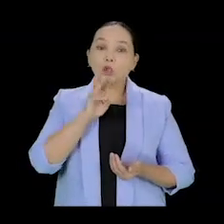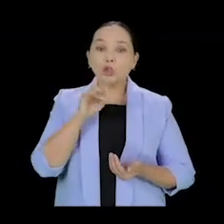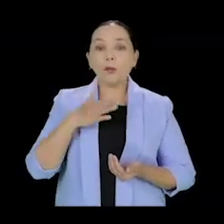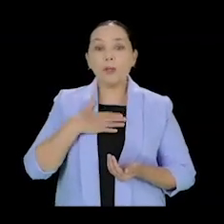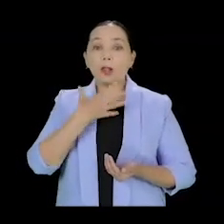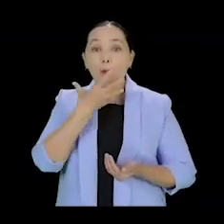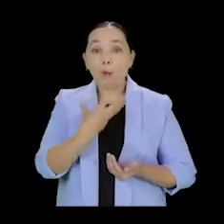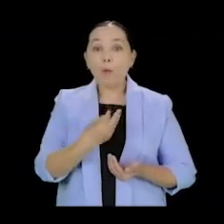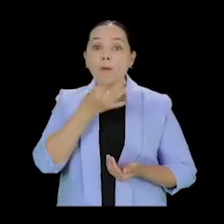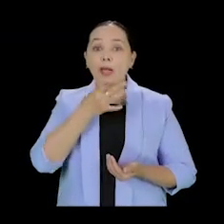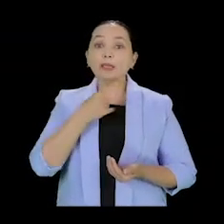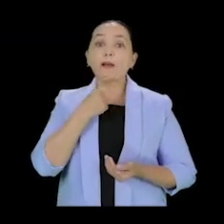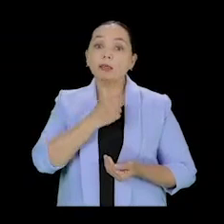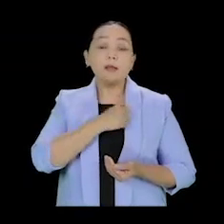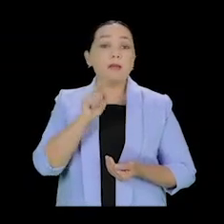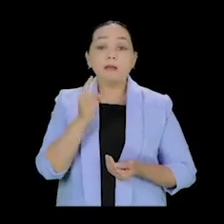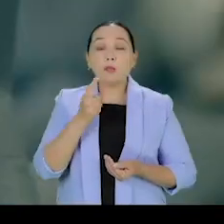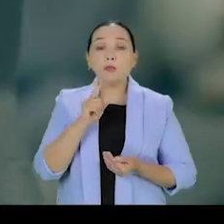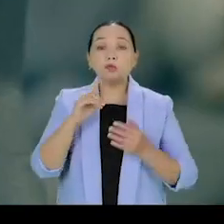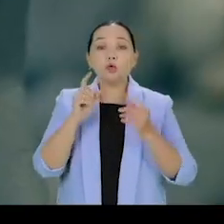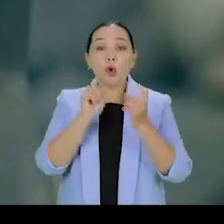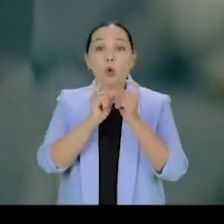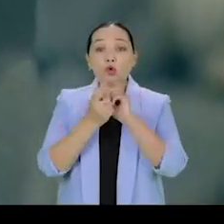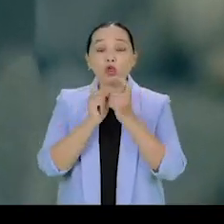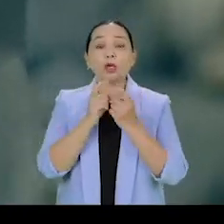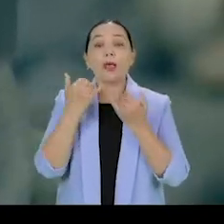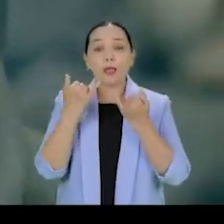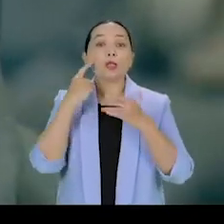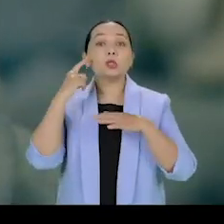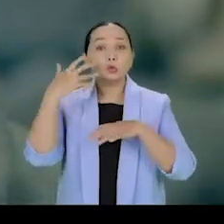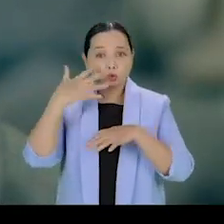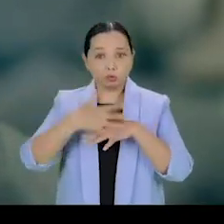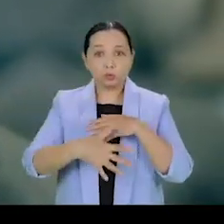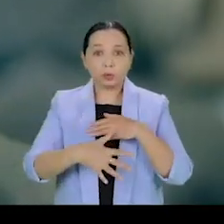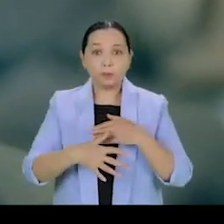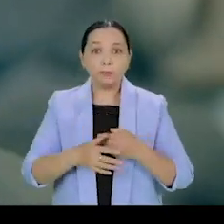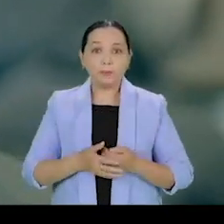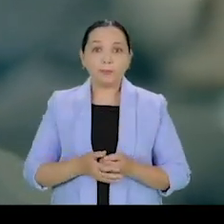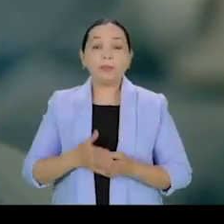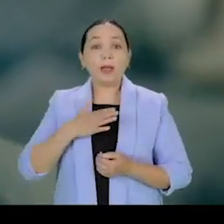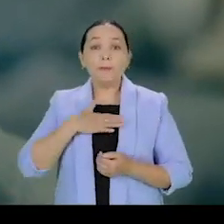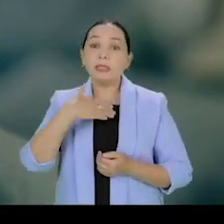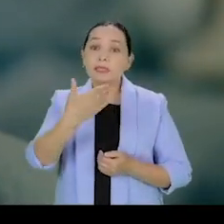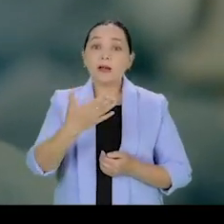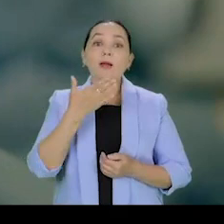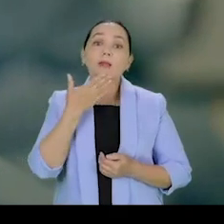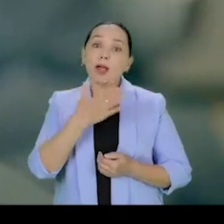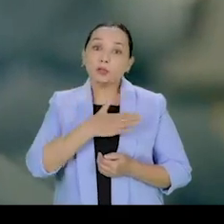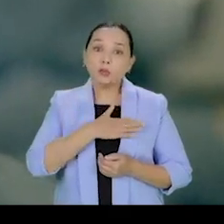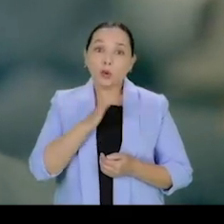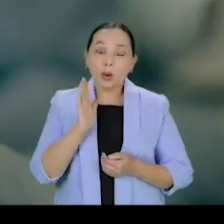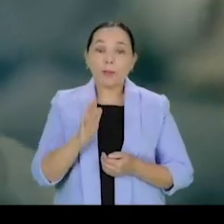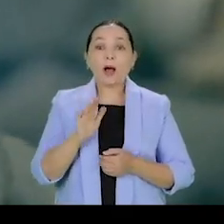bobom aytgan askarlarni nima uchun kurashayotganini endi tushundim. Men sizlarni yaxshi